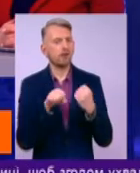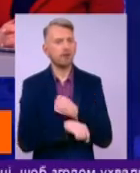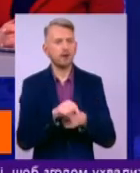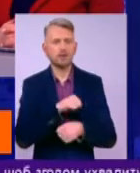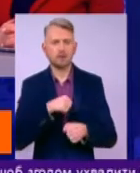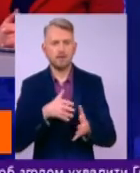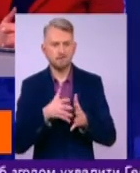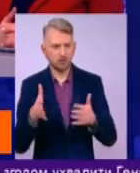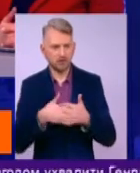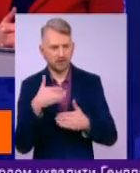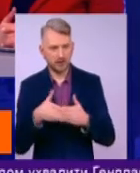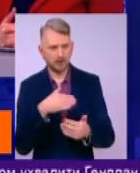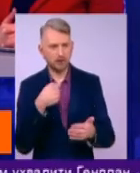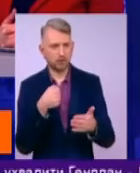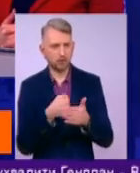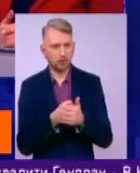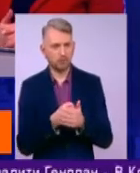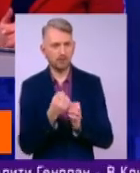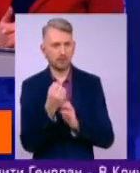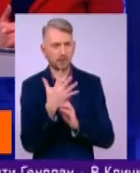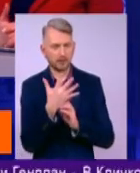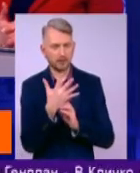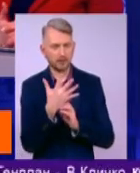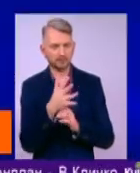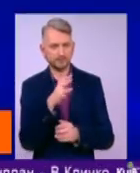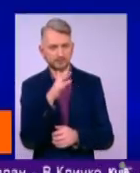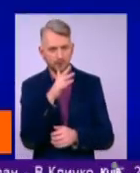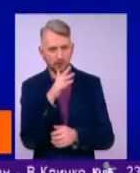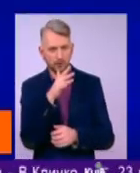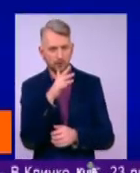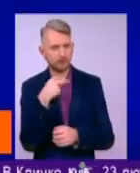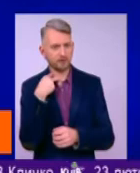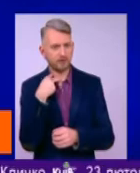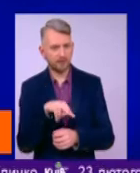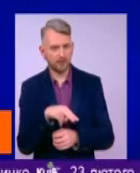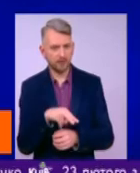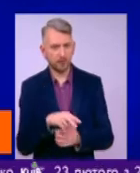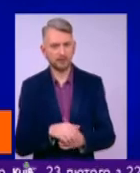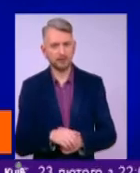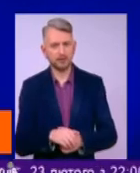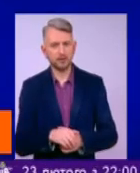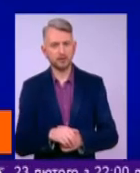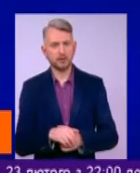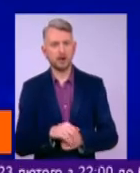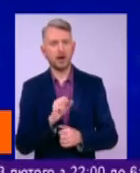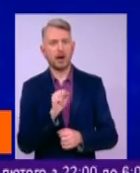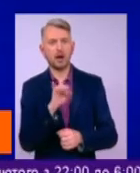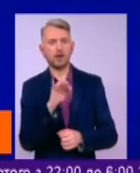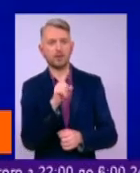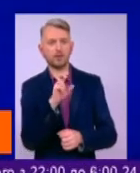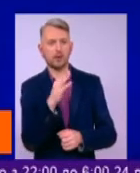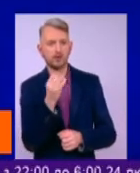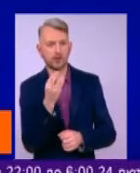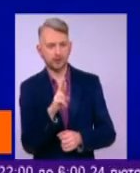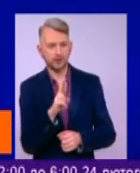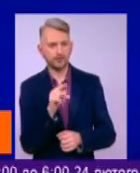найбільша санкція до 15 років. Позбавлення волі. Позбавлення волі. А розбещення там